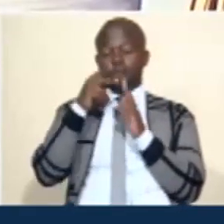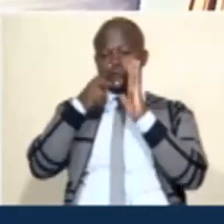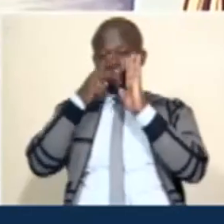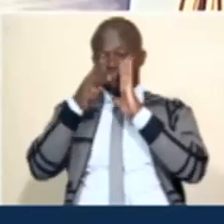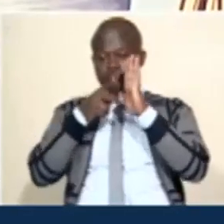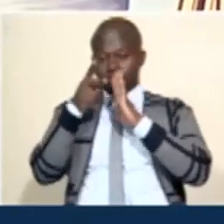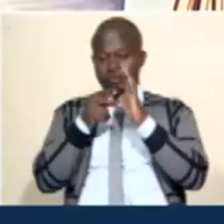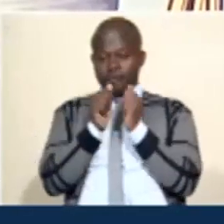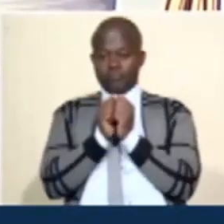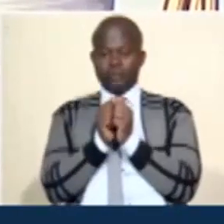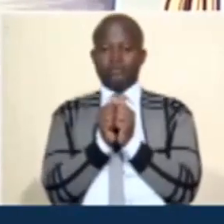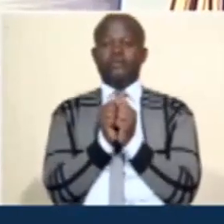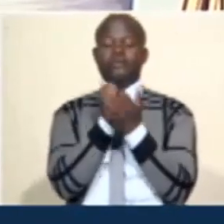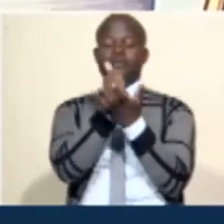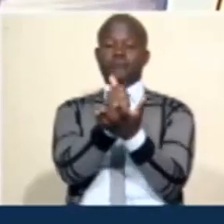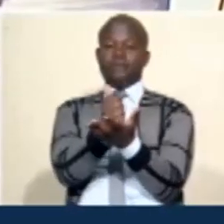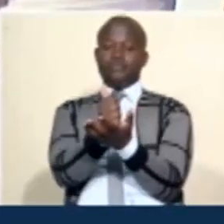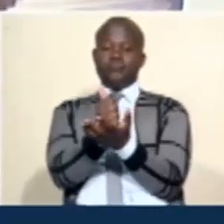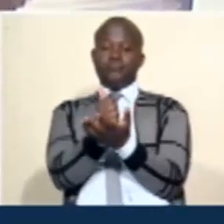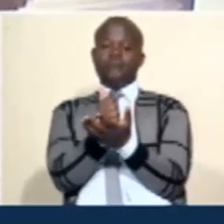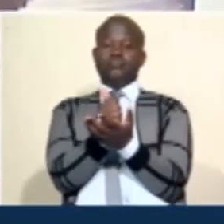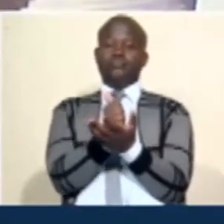videos bizajya bifasha